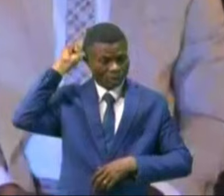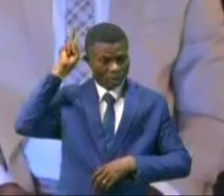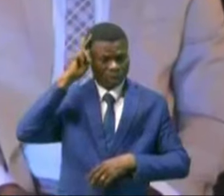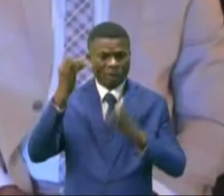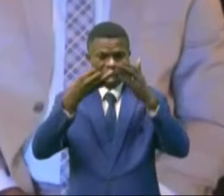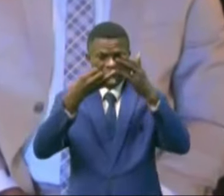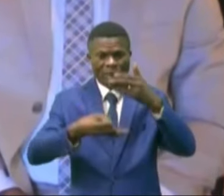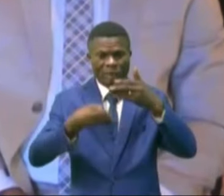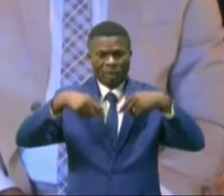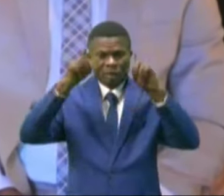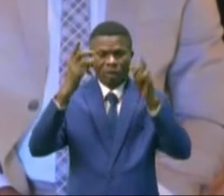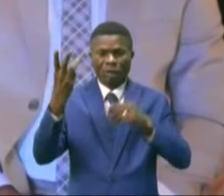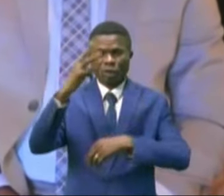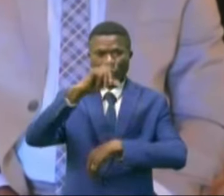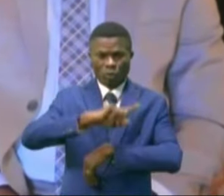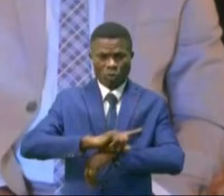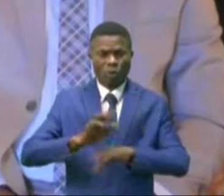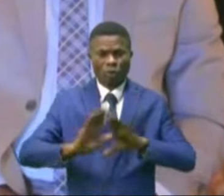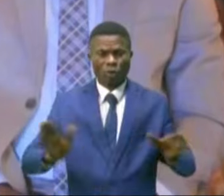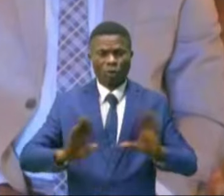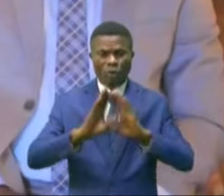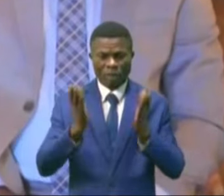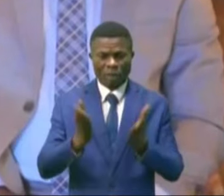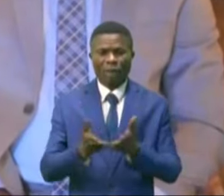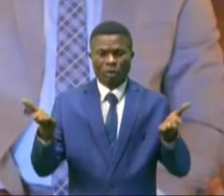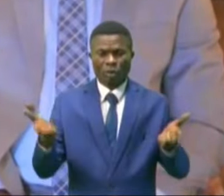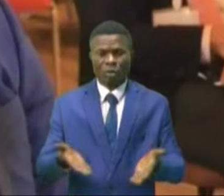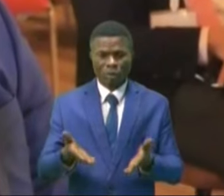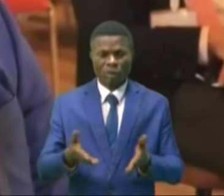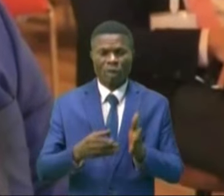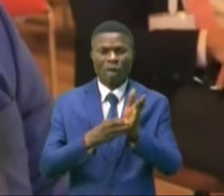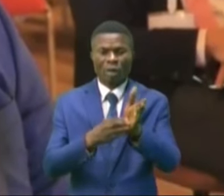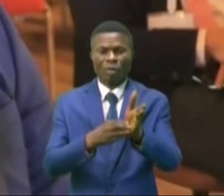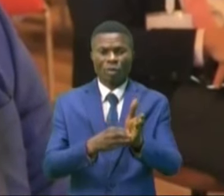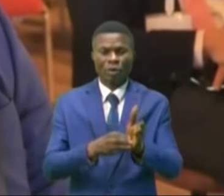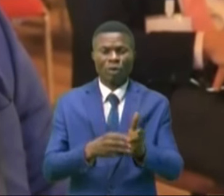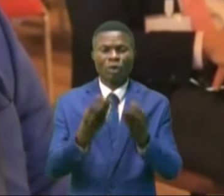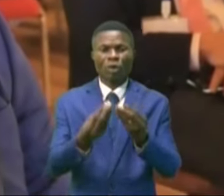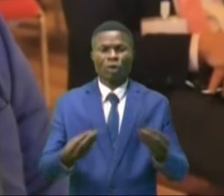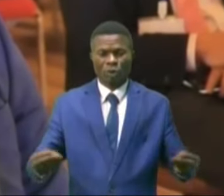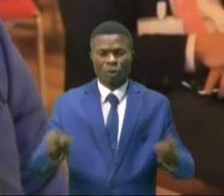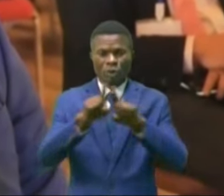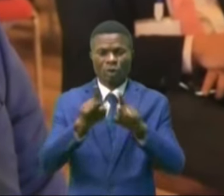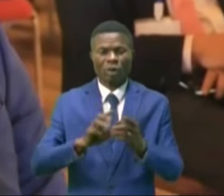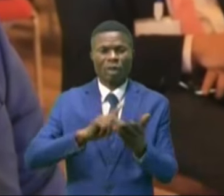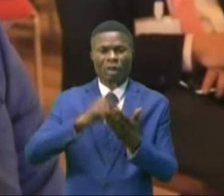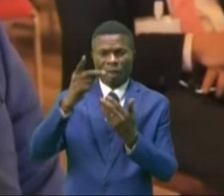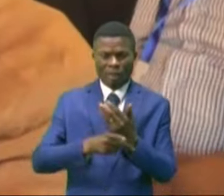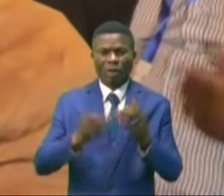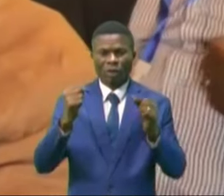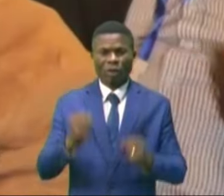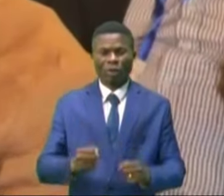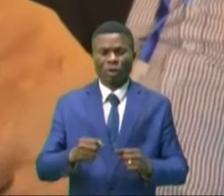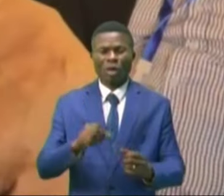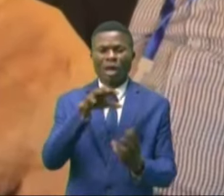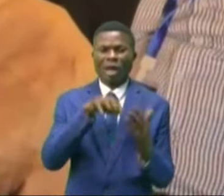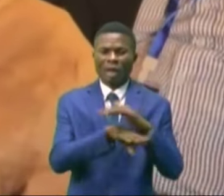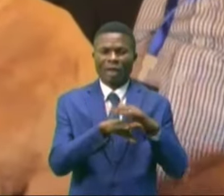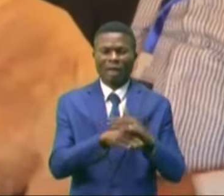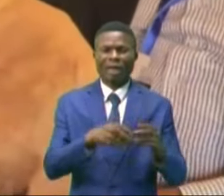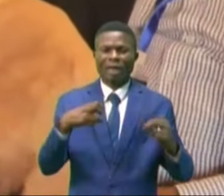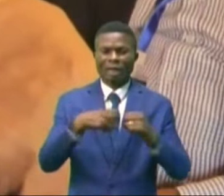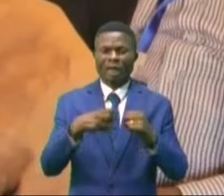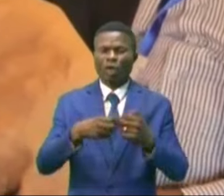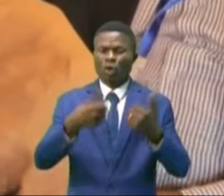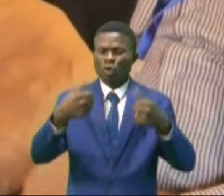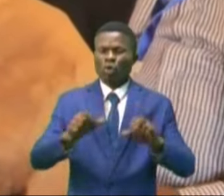édition. 3 jours ont suffi pour les participants de présenter les challenges et les solutions, ainsi qu'un plan pour stabiliser l'approvisionnement en électricité dans